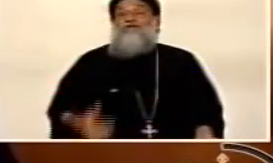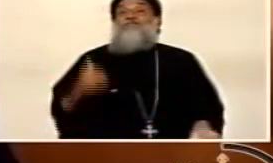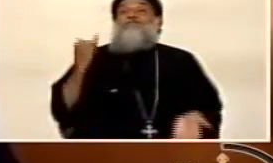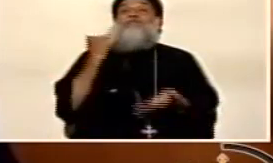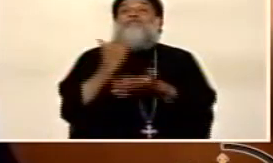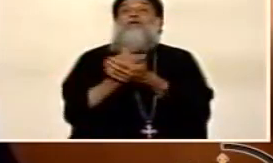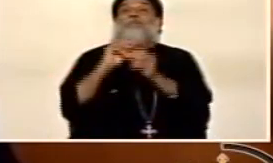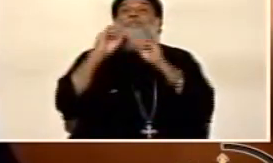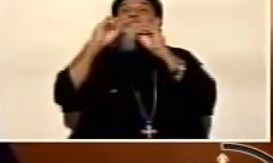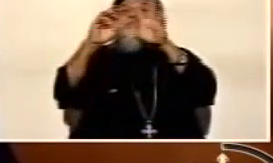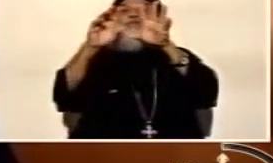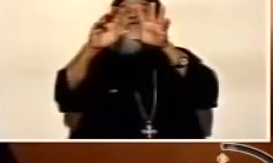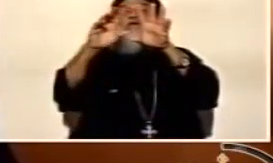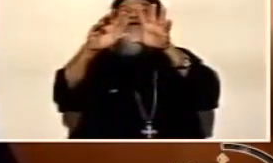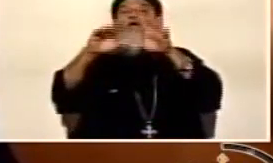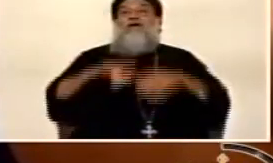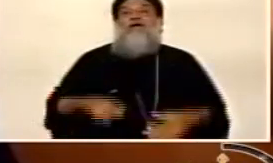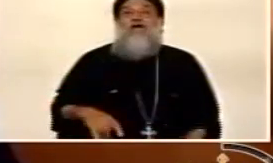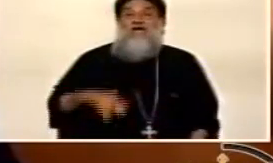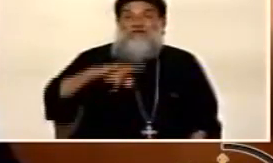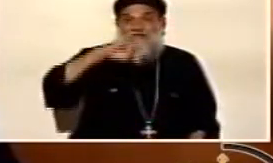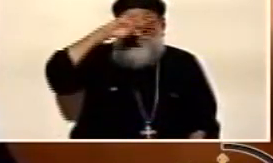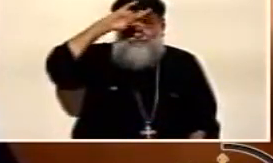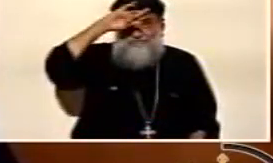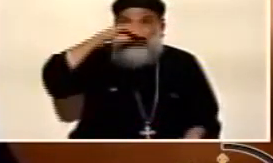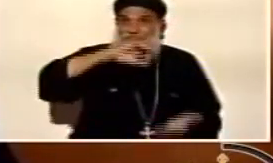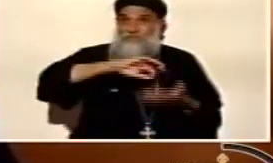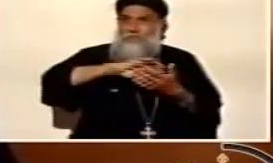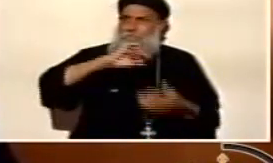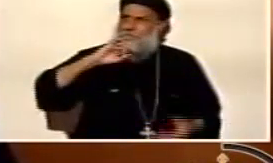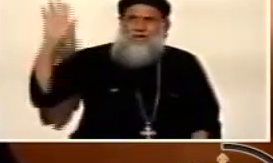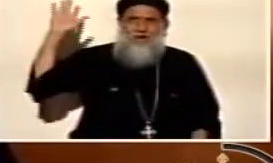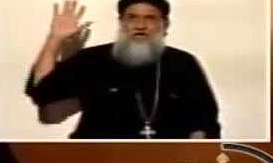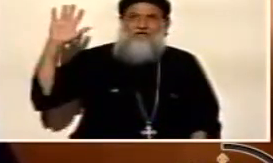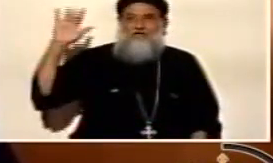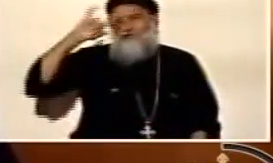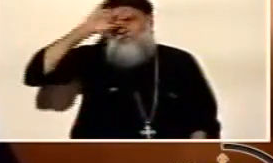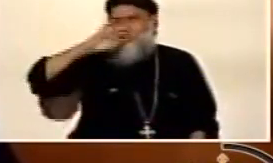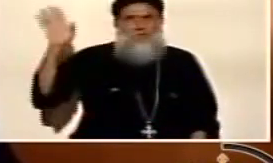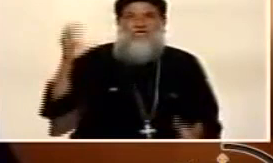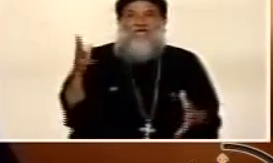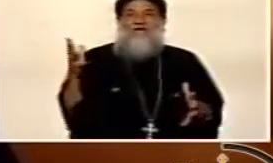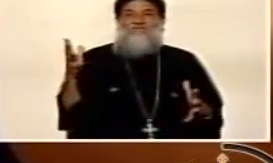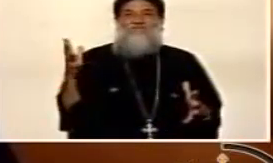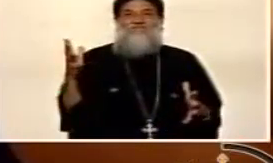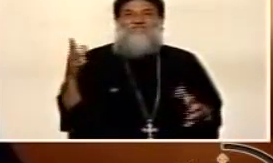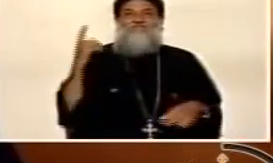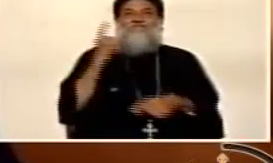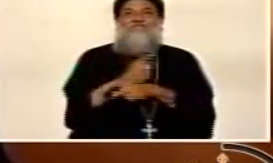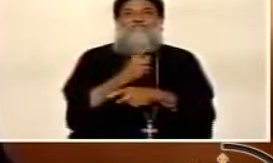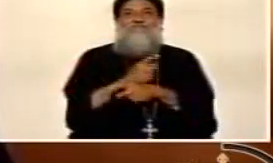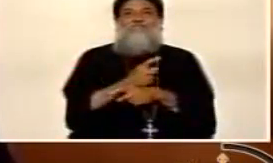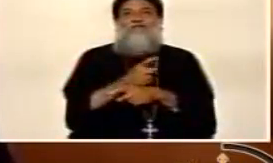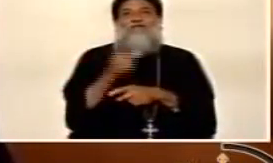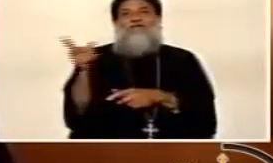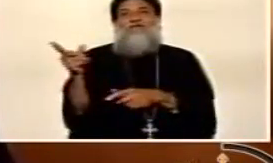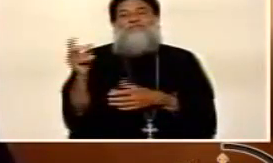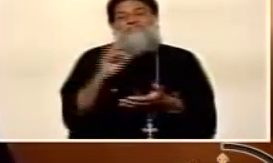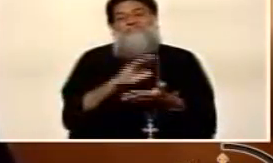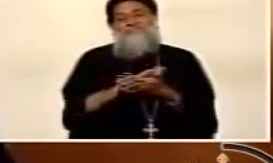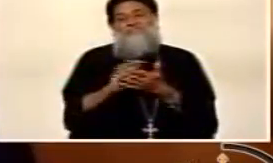السلطان على الشيطان مش بس خروجه من الشخص، لكن فقد سلطانه على